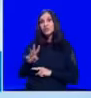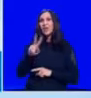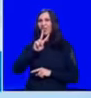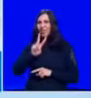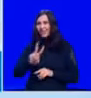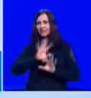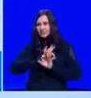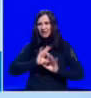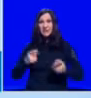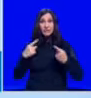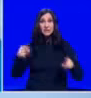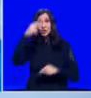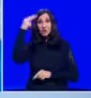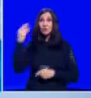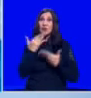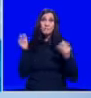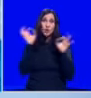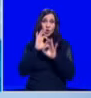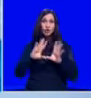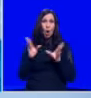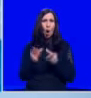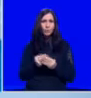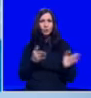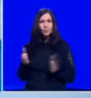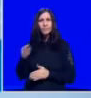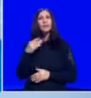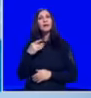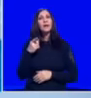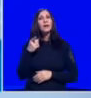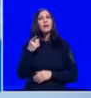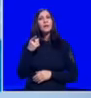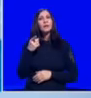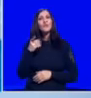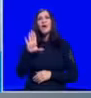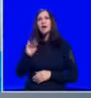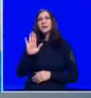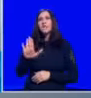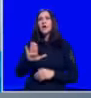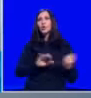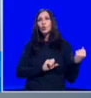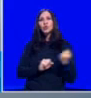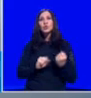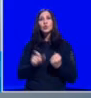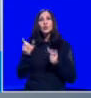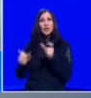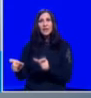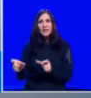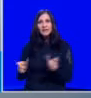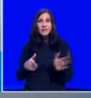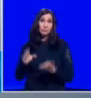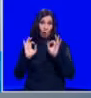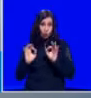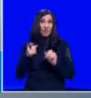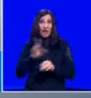две съвсем различни институции. Защо заради начина, по който се избира? Това ли ви казаха вашите конституционалисти? Да, точно така. Защото това е